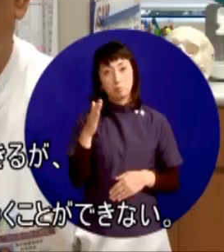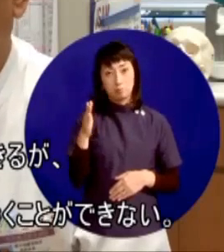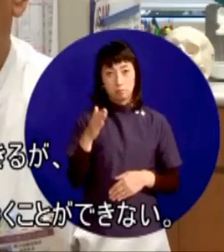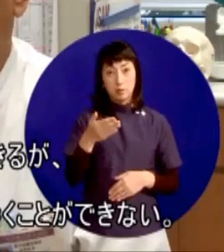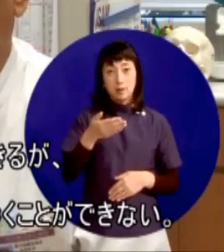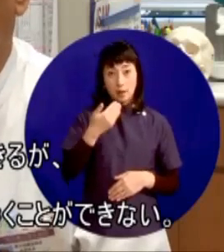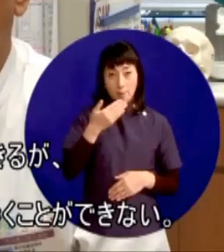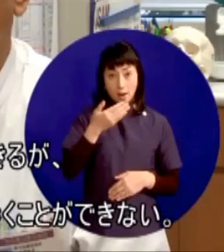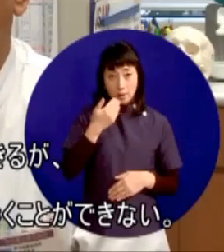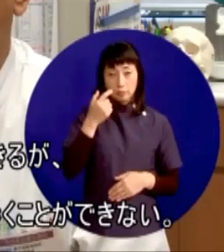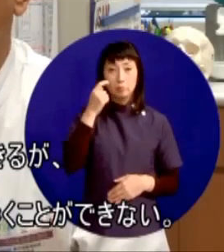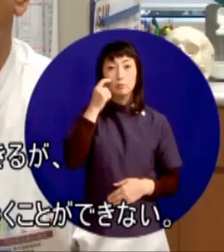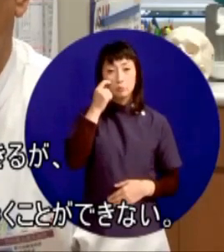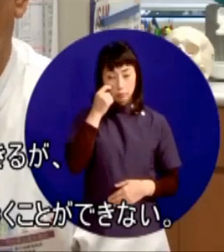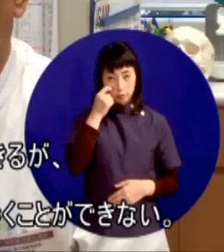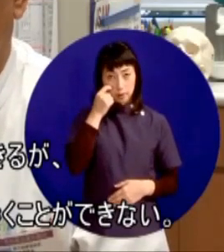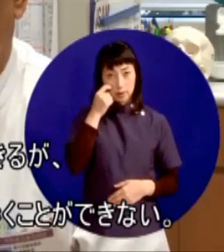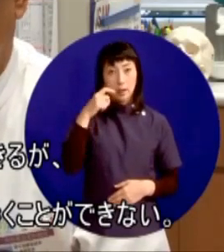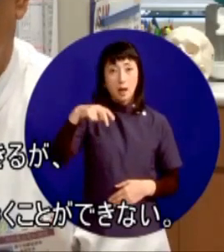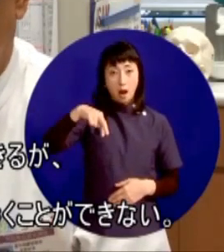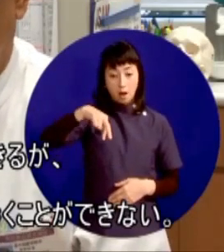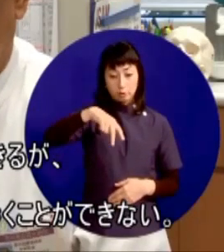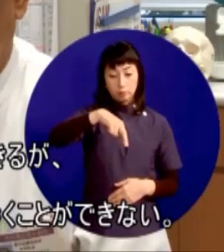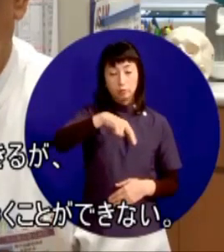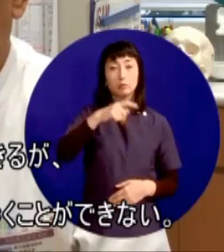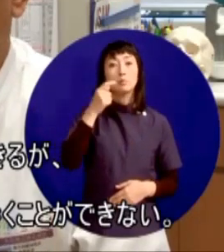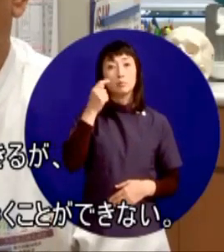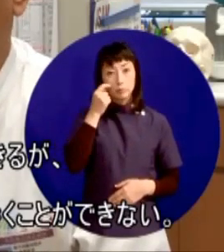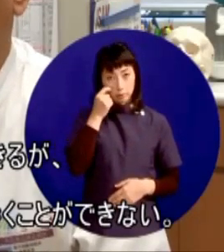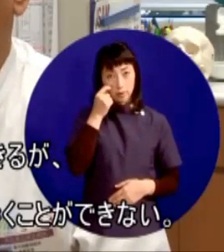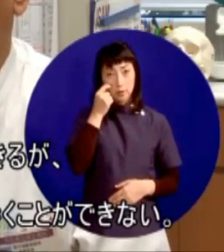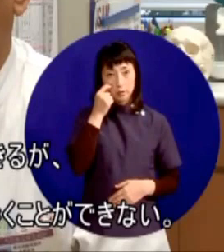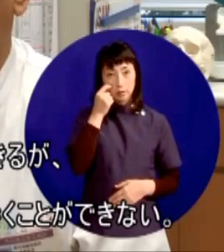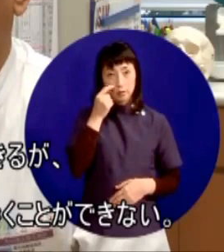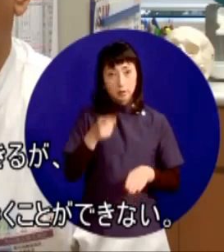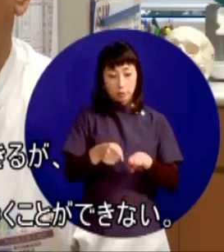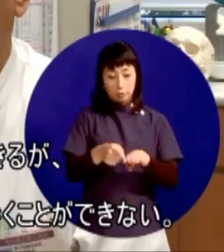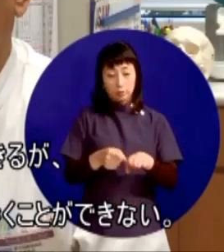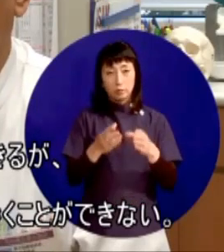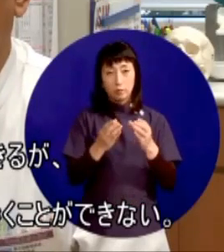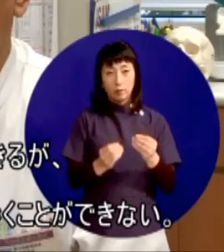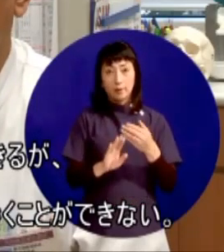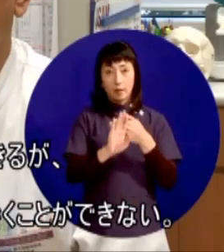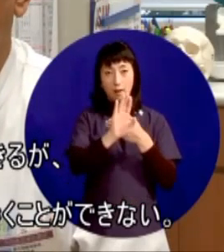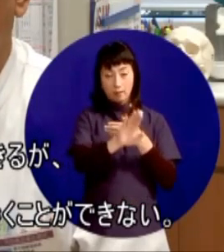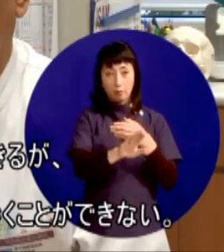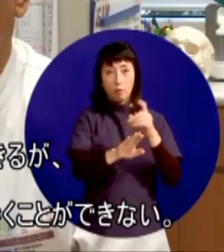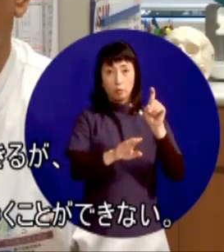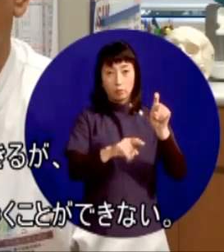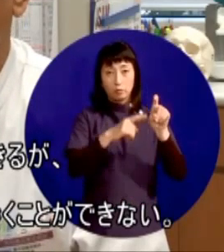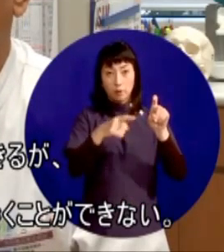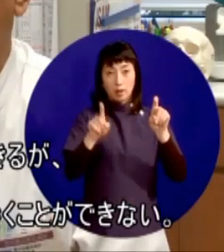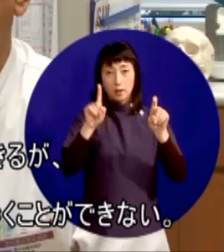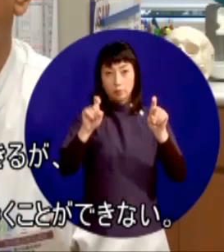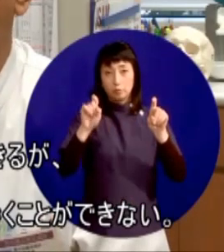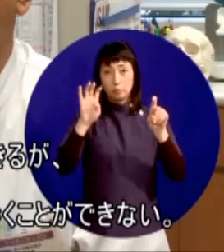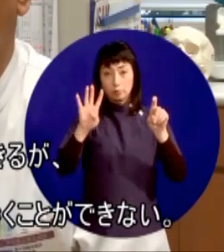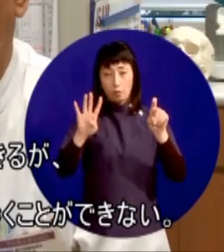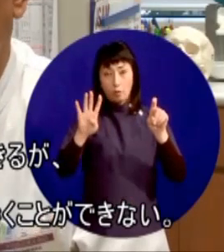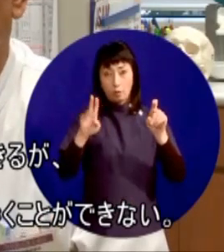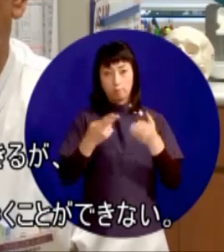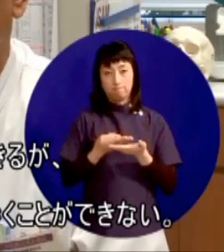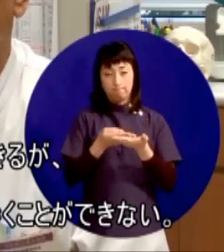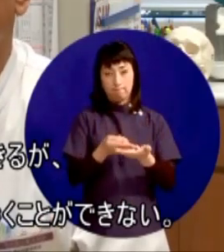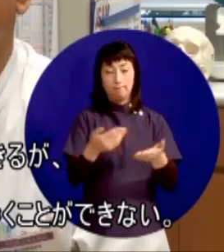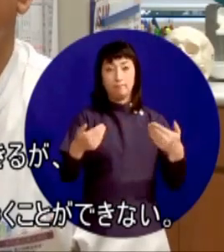その間は歩くことができません手術後10日から約2週間入院が必要